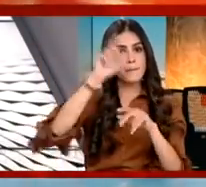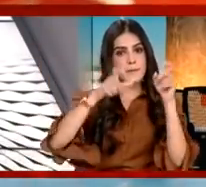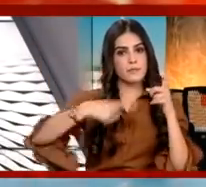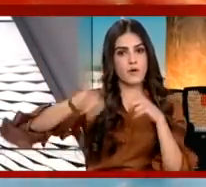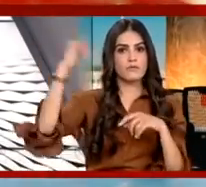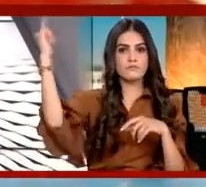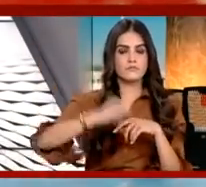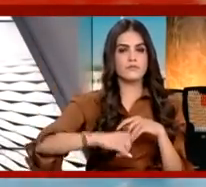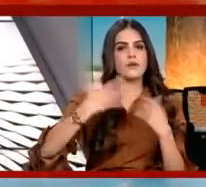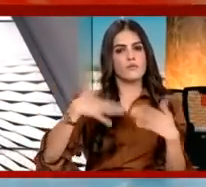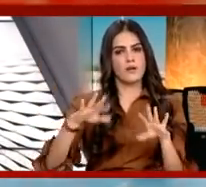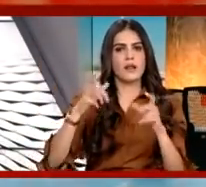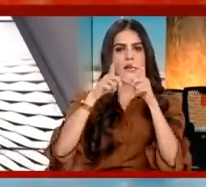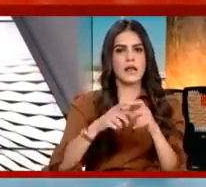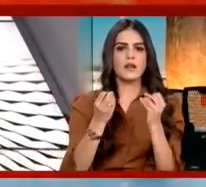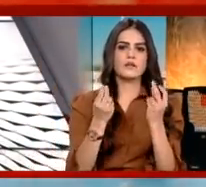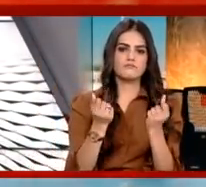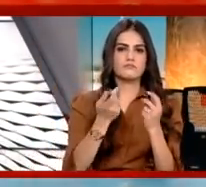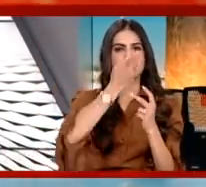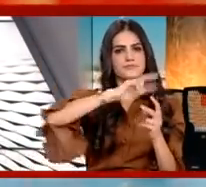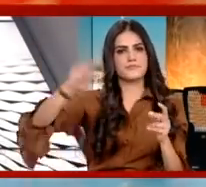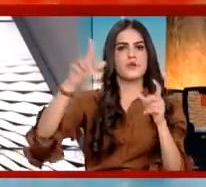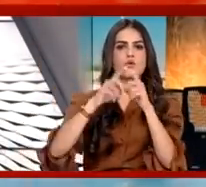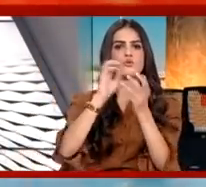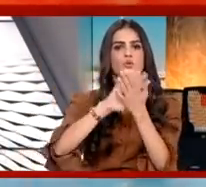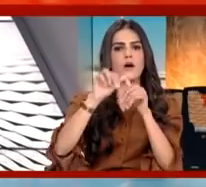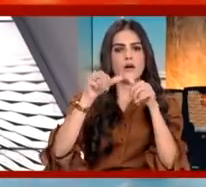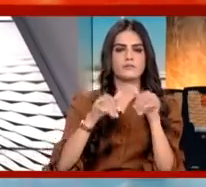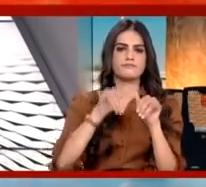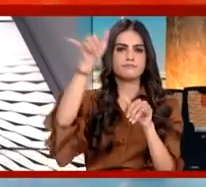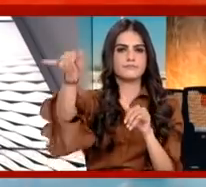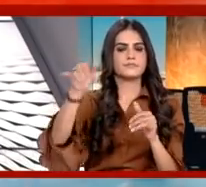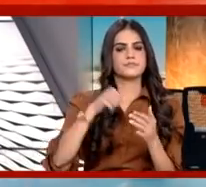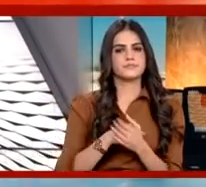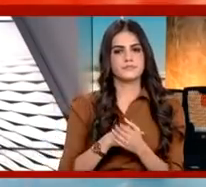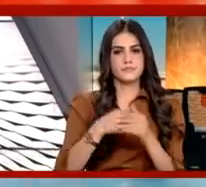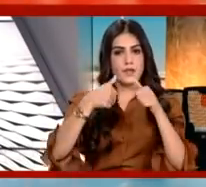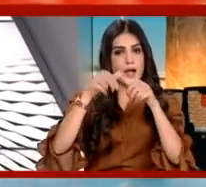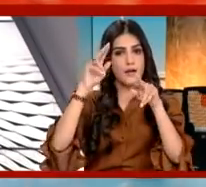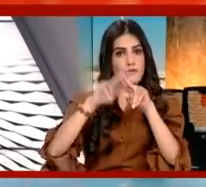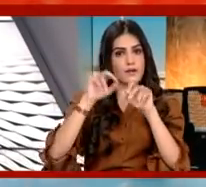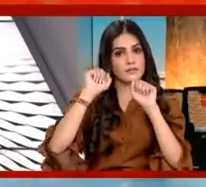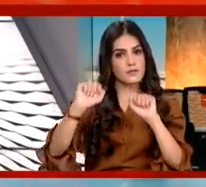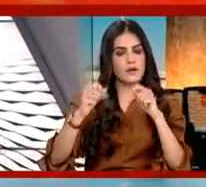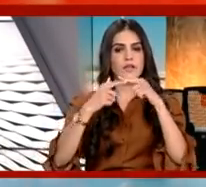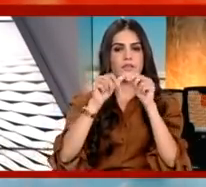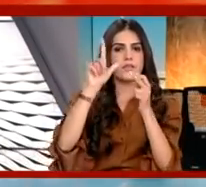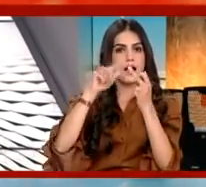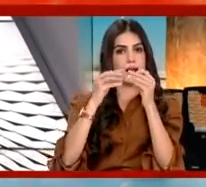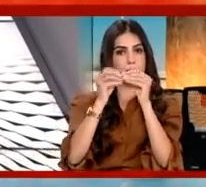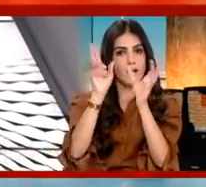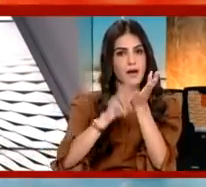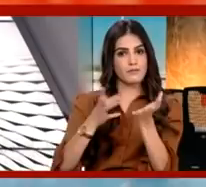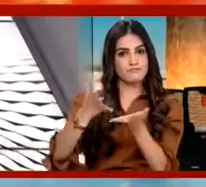लाने के लिए वायुसेना का विमान दिल्ली से जल्दी ही दोहा के लिए रवाना हो। अगली खबर, अफगानिस्तान पर तालिबान के कब्जे के